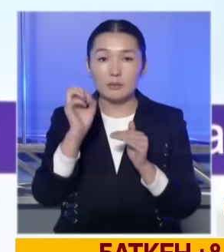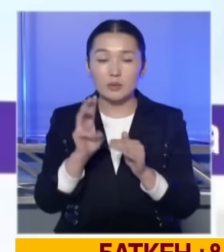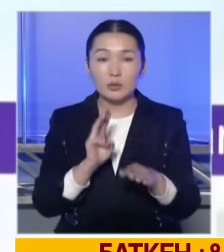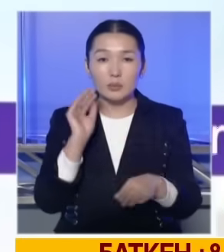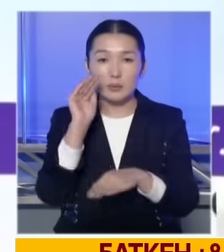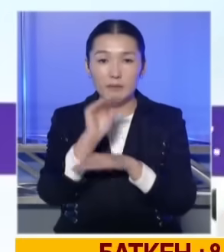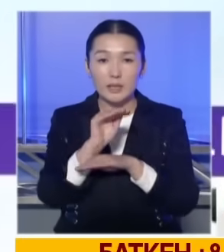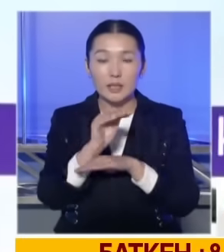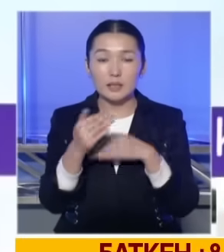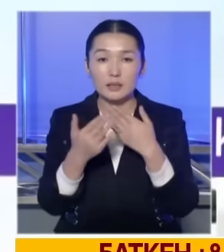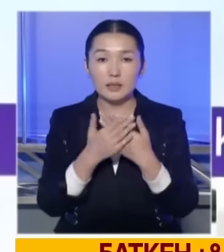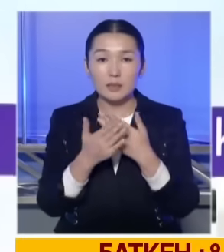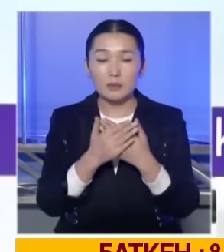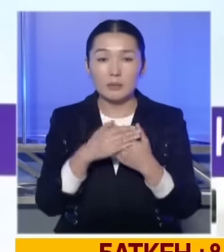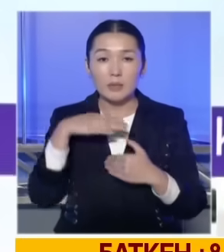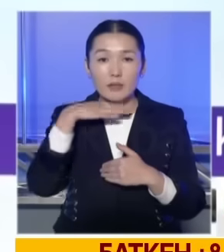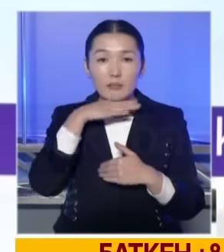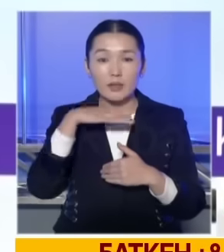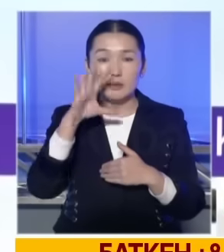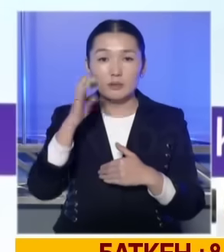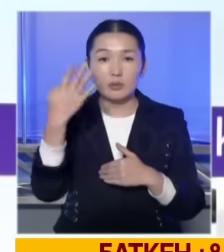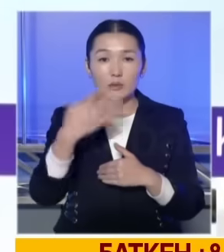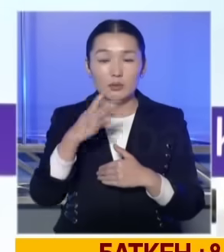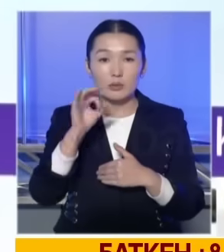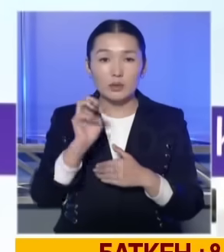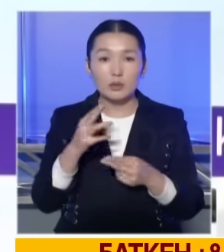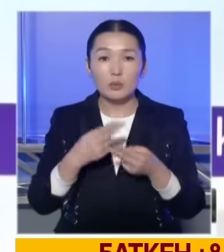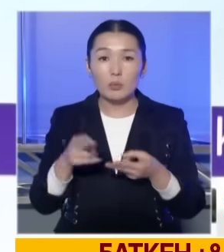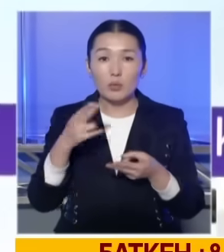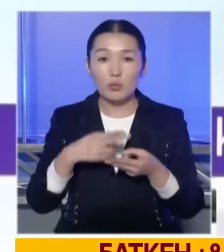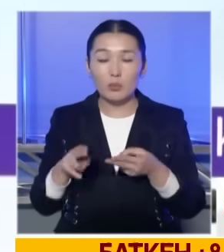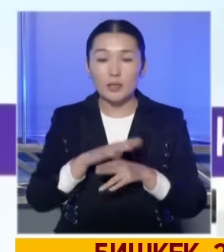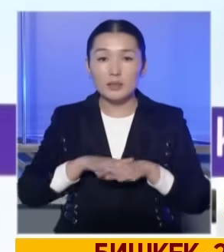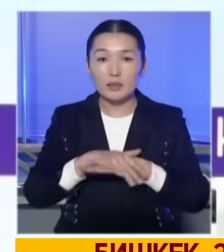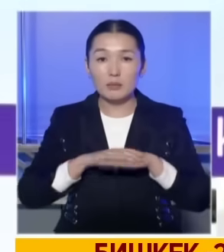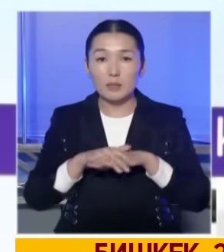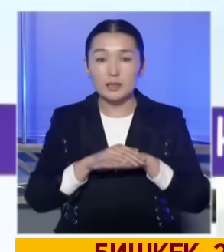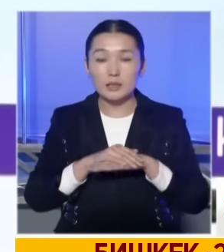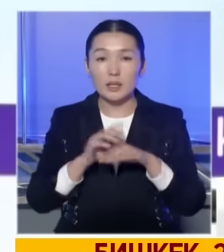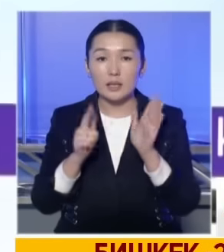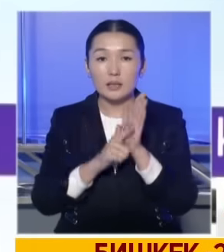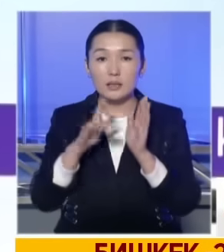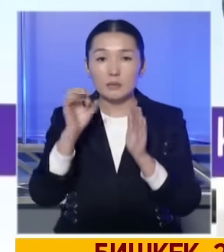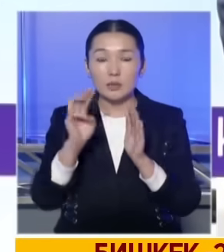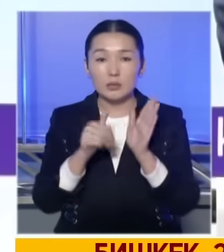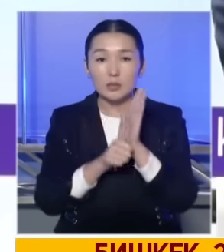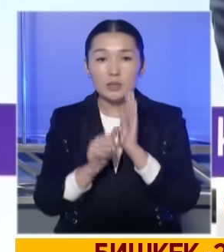экен. Мисалы этти 540 сомго сатып алып атасыздар базарда, ушунун болгону 7 сом 60 тыйыны